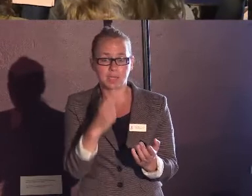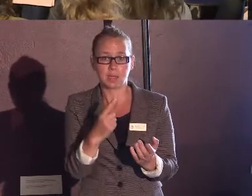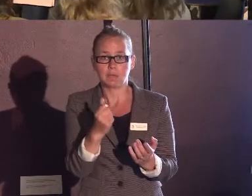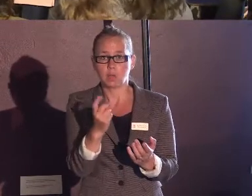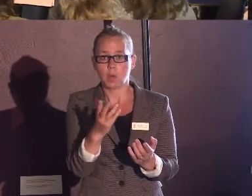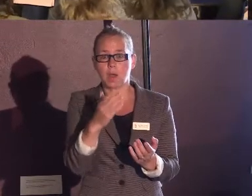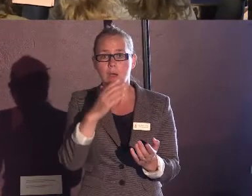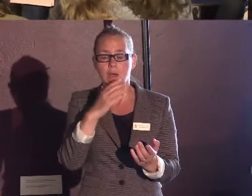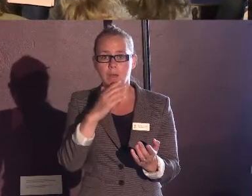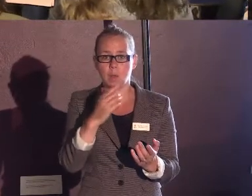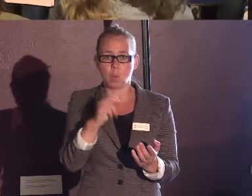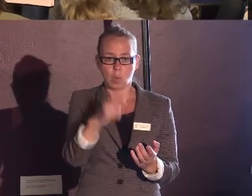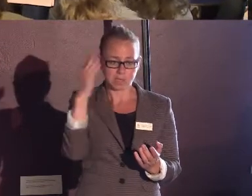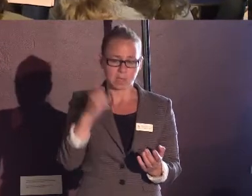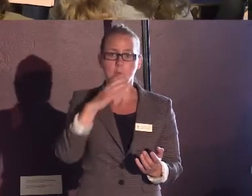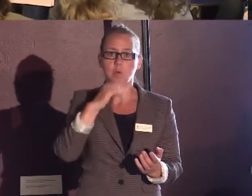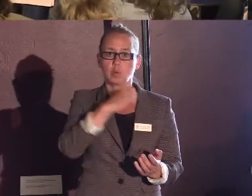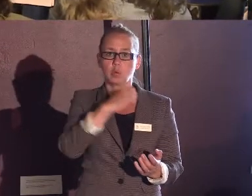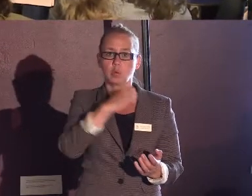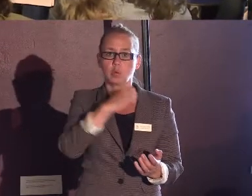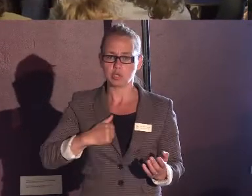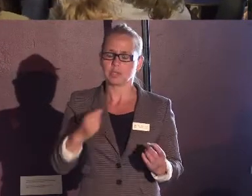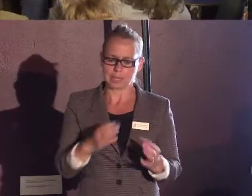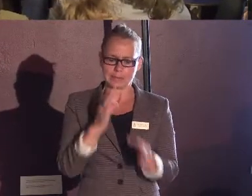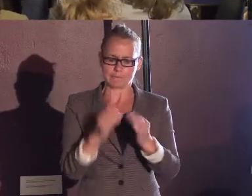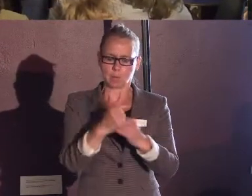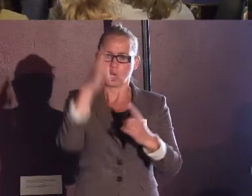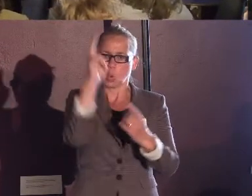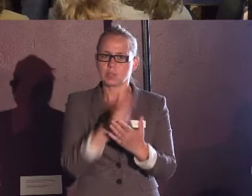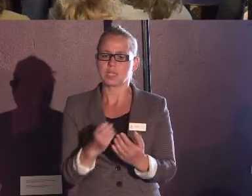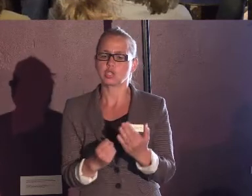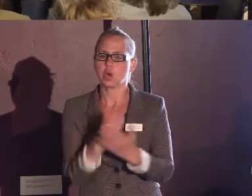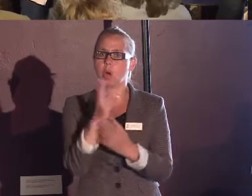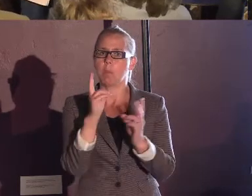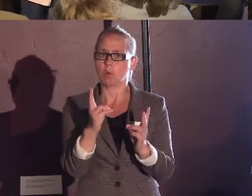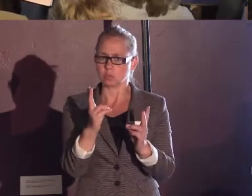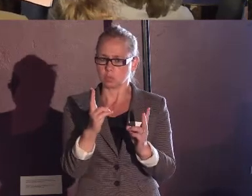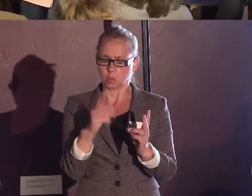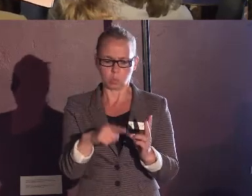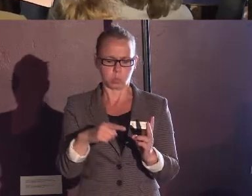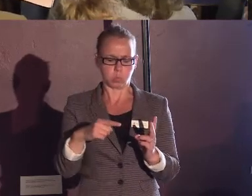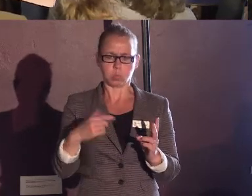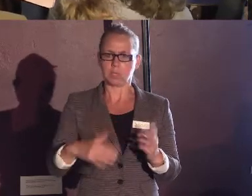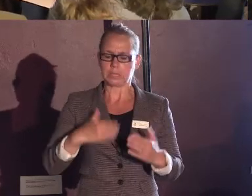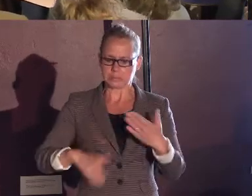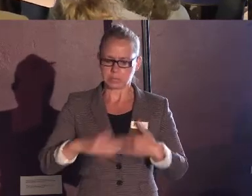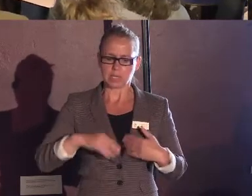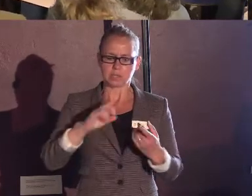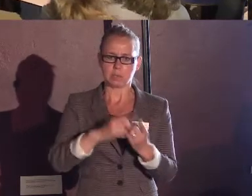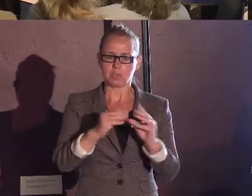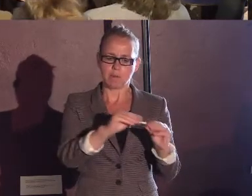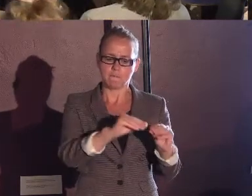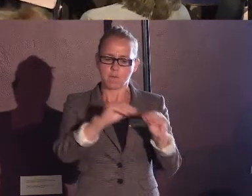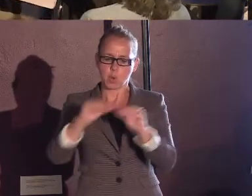gjorde Ungdomsstyrelsen en genomlysning av, det är ju definitionen av konstnärligt skapande också tycker jag, den är ju jätteintressant och det blir ju en